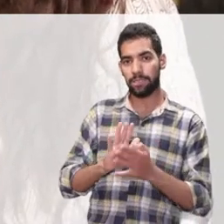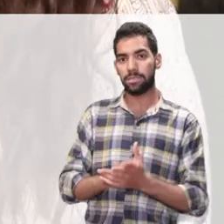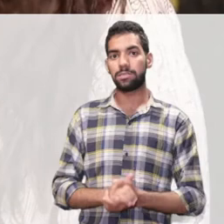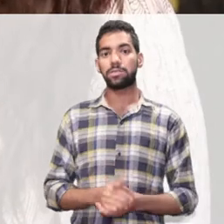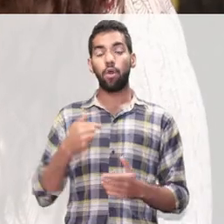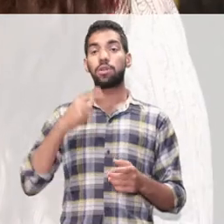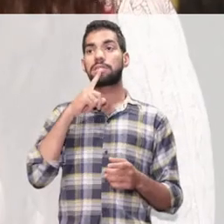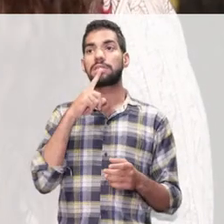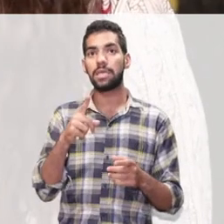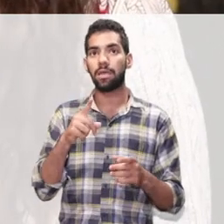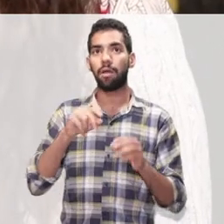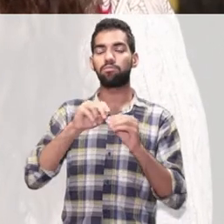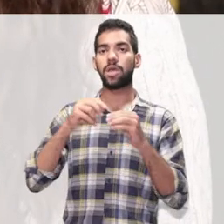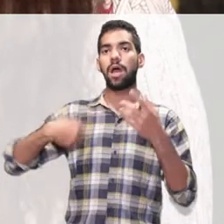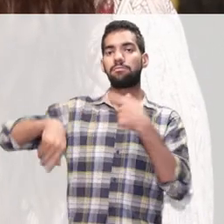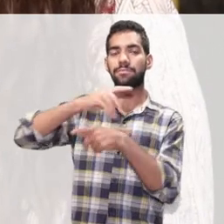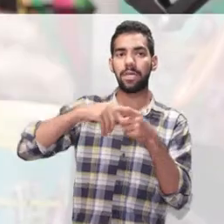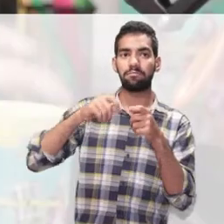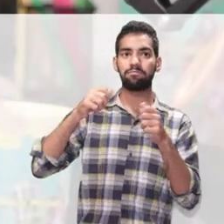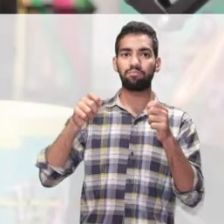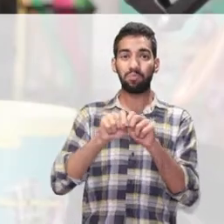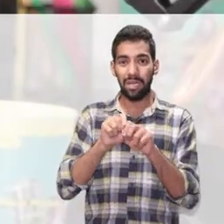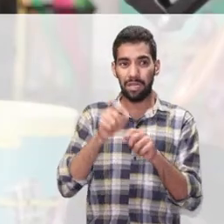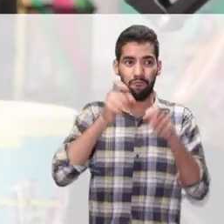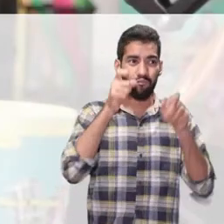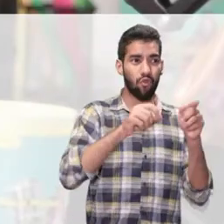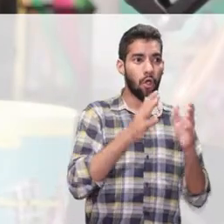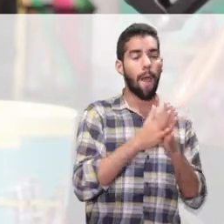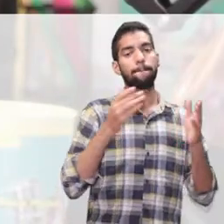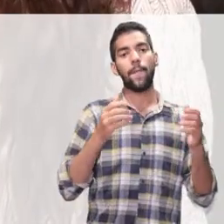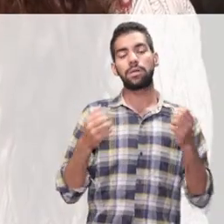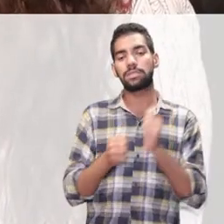this Video not